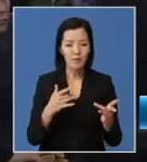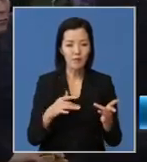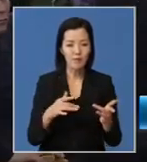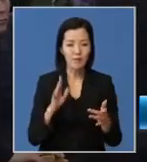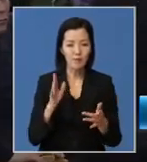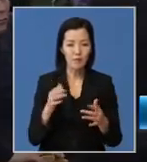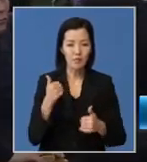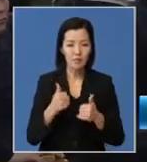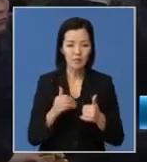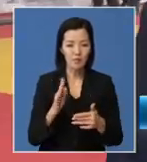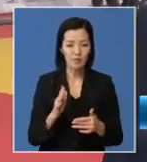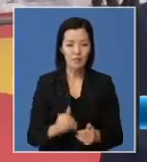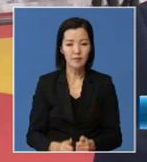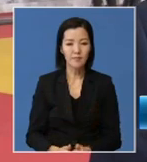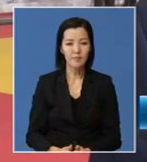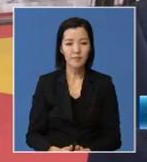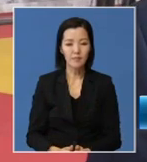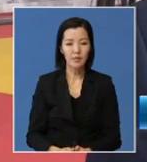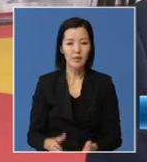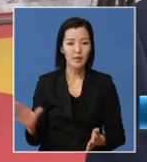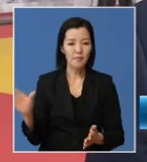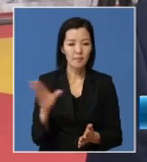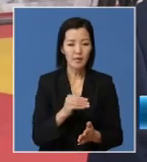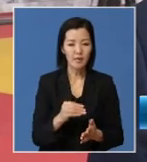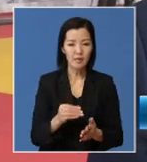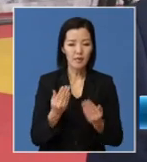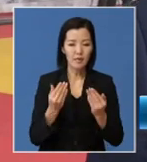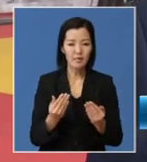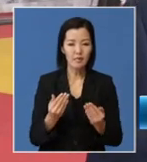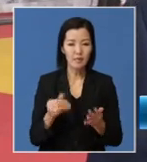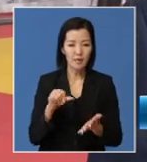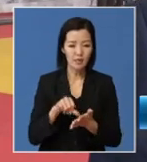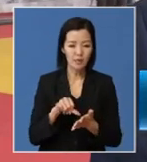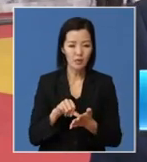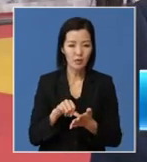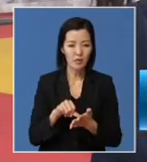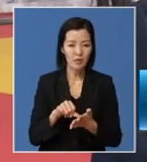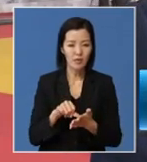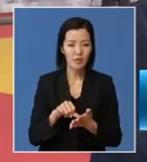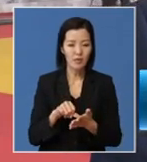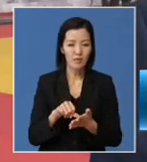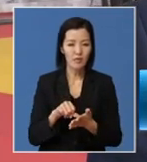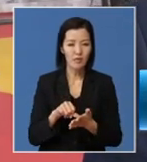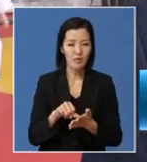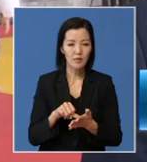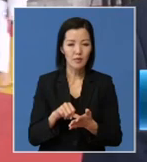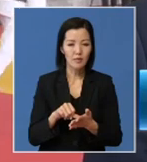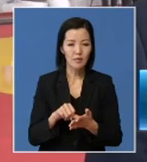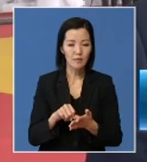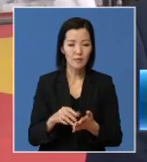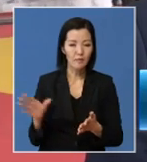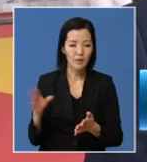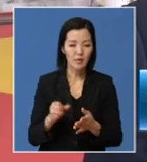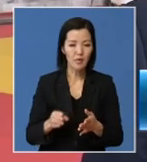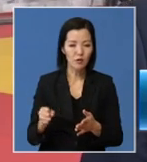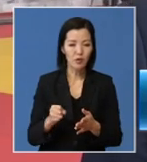желбіретеді. Аудандардың бәрі қазір іріктеу чемпионатына қатысуда. Шықайсың, жарып бөлемайсың, қазір бәрі аудан жұмыс жасап